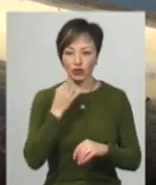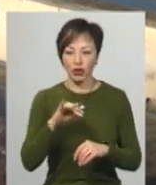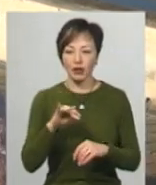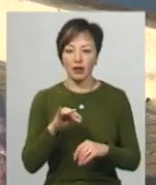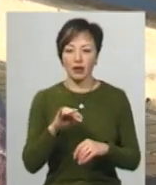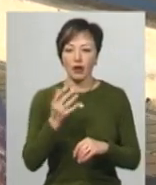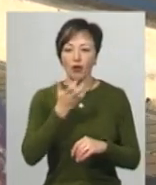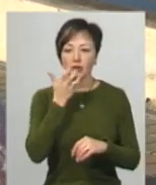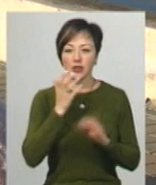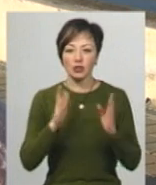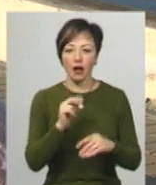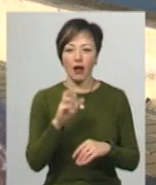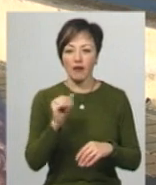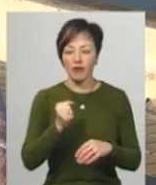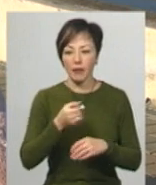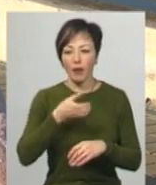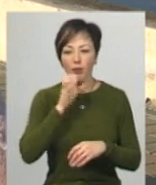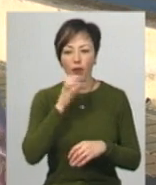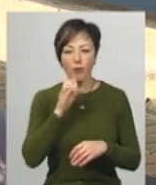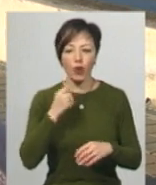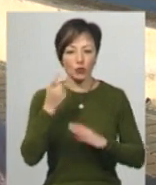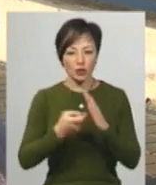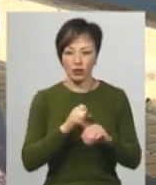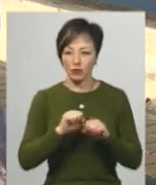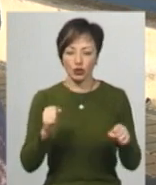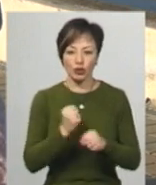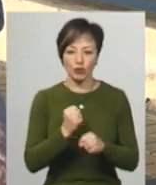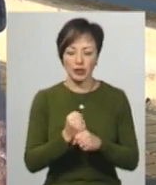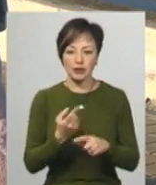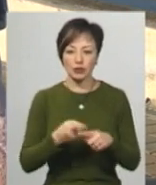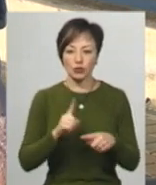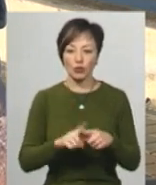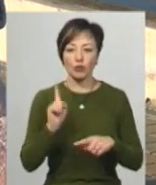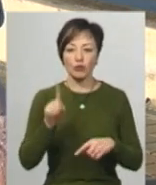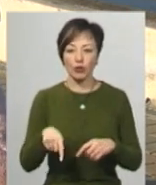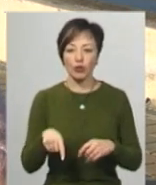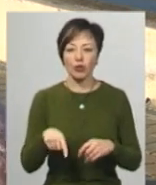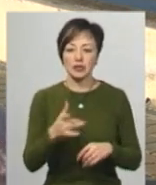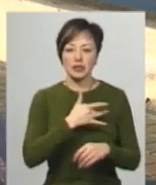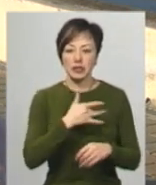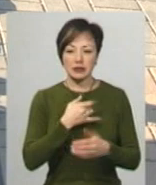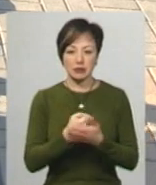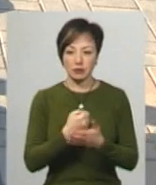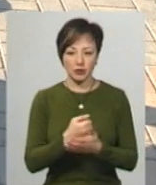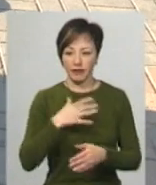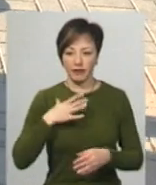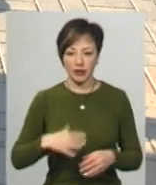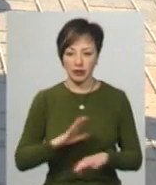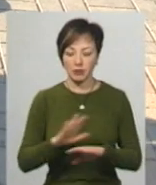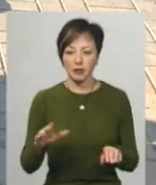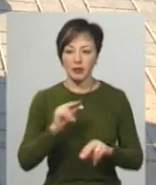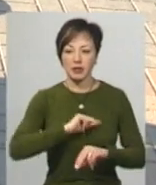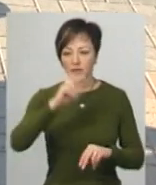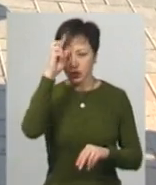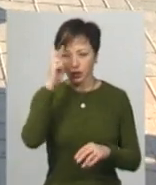зазвичай обігріваюся лише кавовими напоями, але знала, що не можна робити, тому що серце може не витримати. Працівники